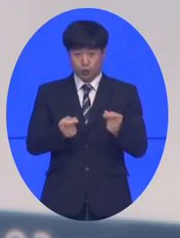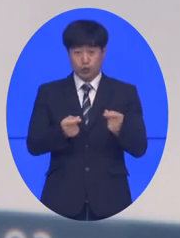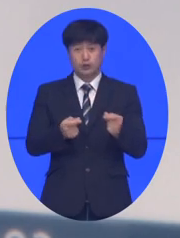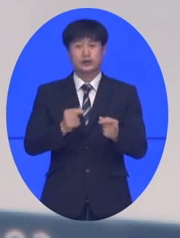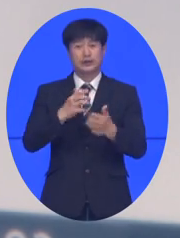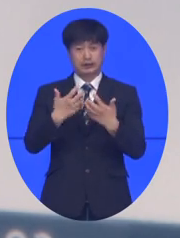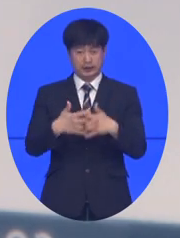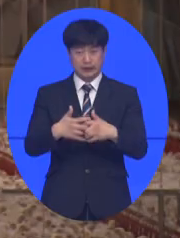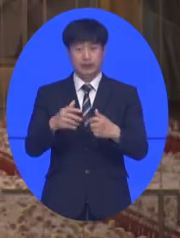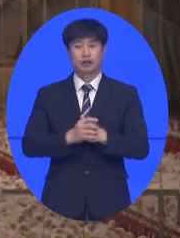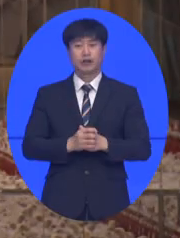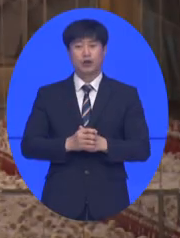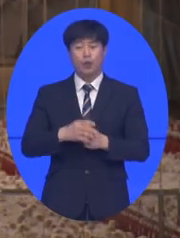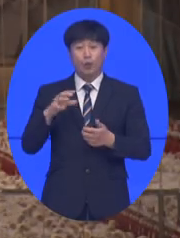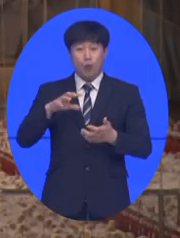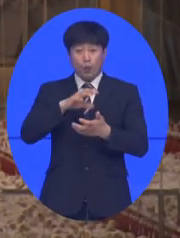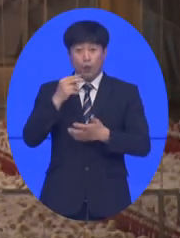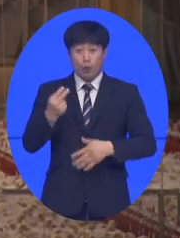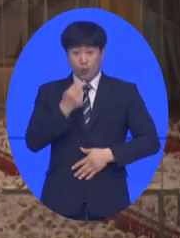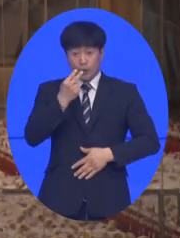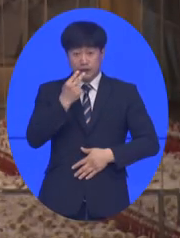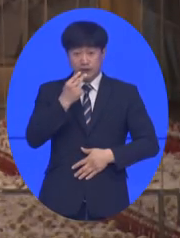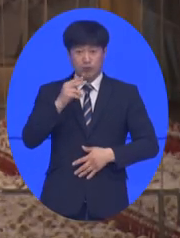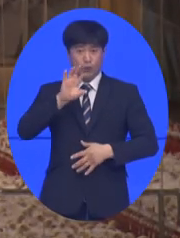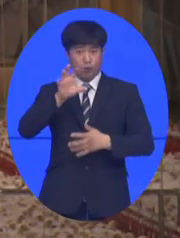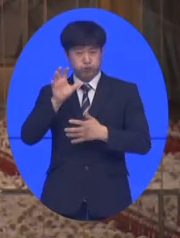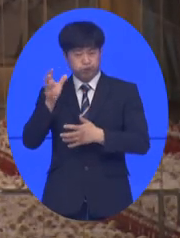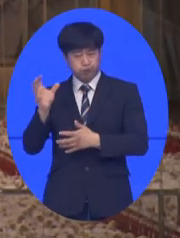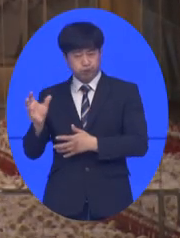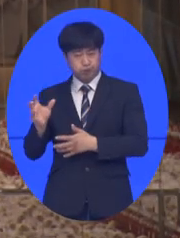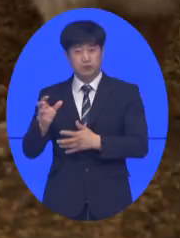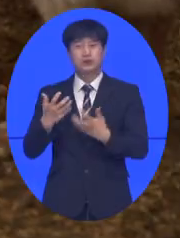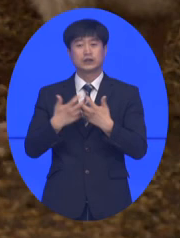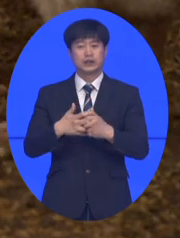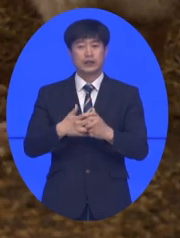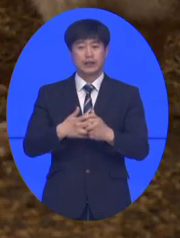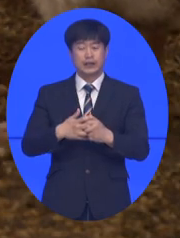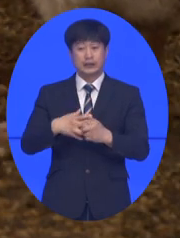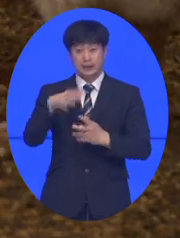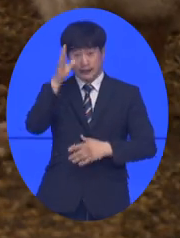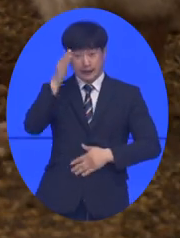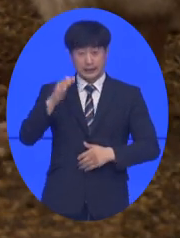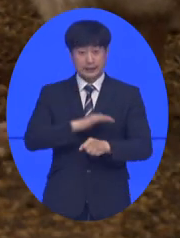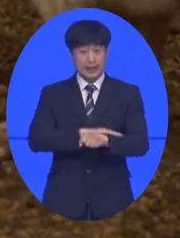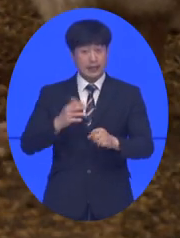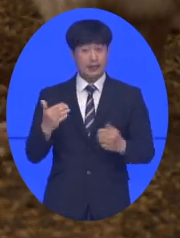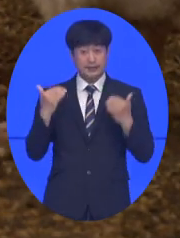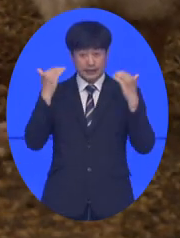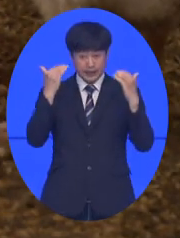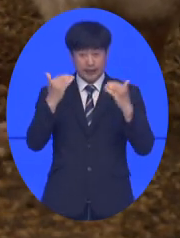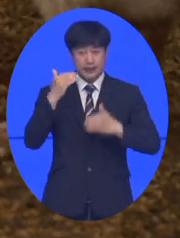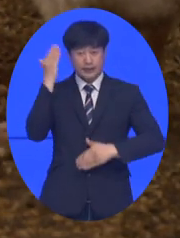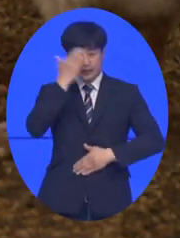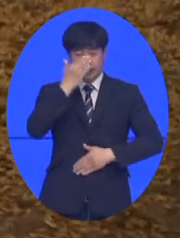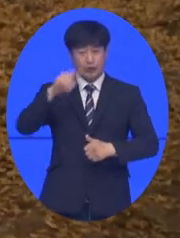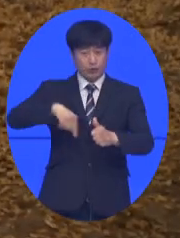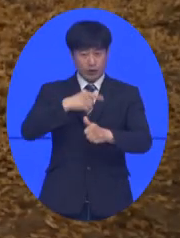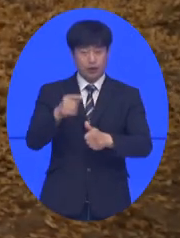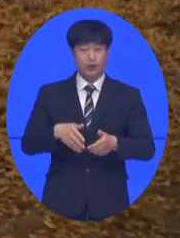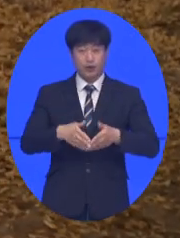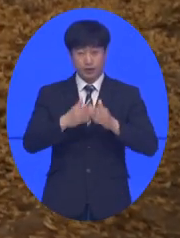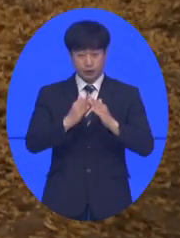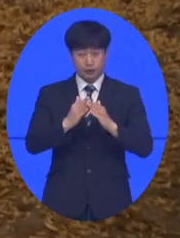조절 장치. 공기를 넣어주고 빼내는 환풍 장치까지 닭이 잘 자랄 수 있도록 쾌적한 환경을